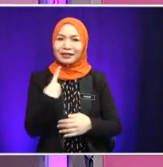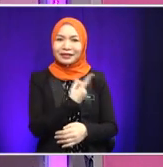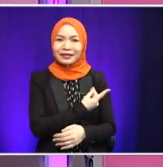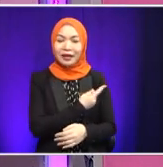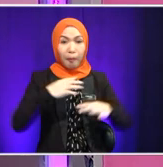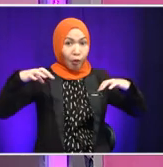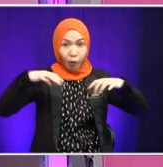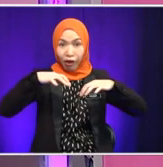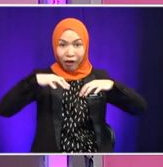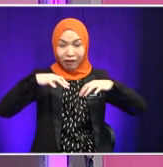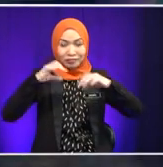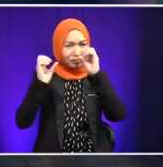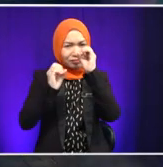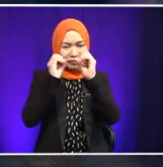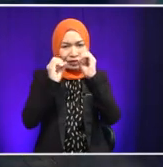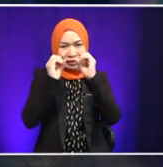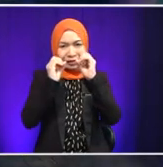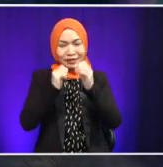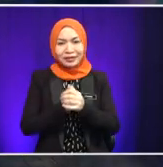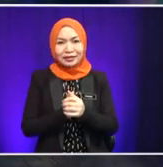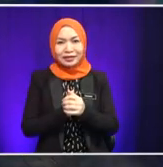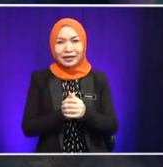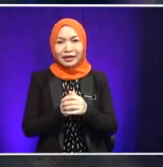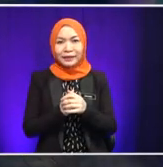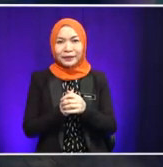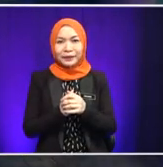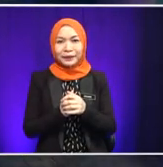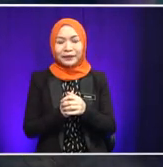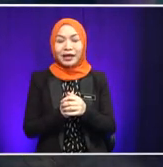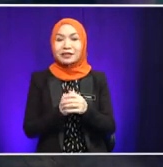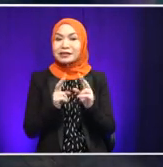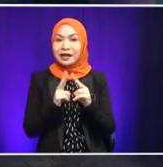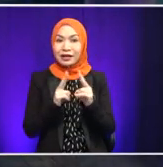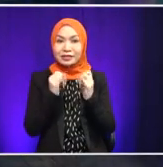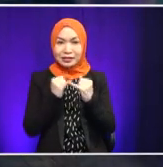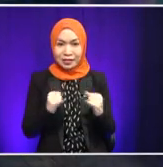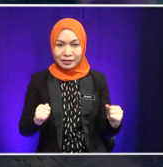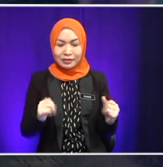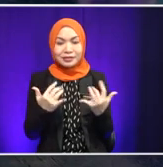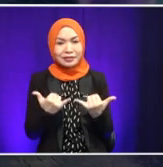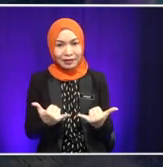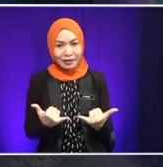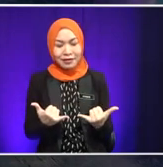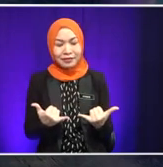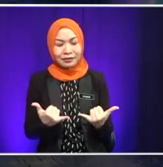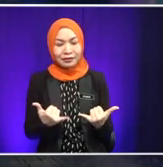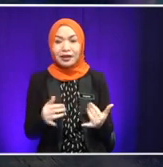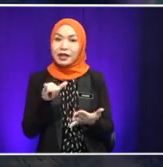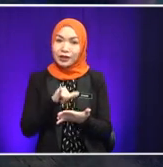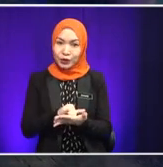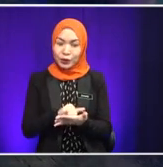eee pergolakan ya tetapi Ee kita hidup dalam keadaan aman dan Harmoni Ya itu sangat penting untuk